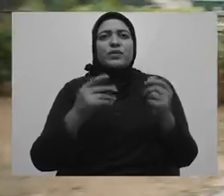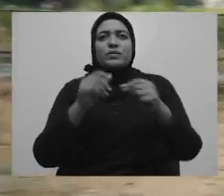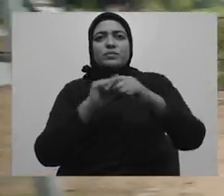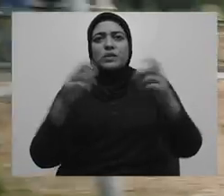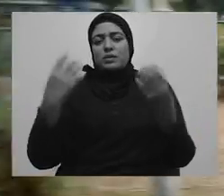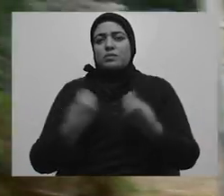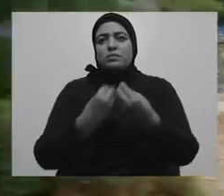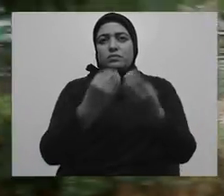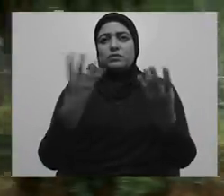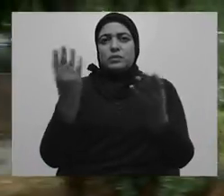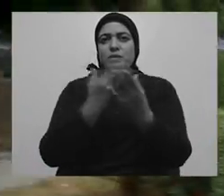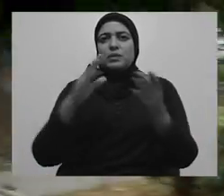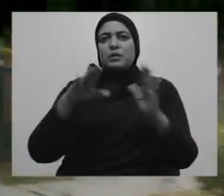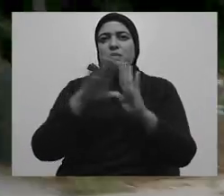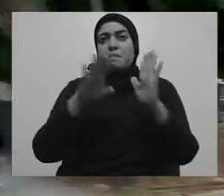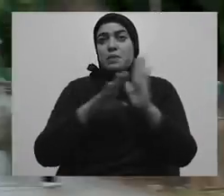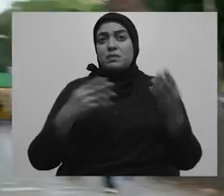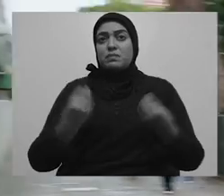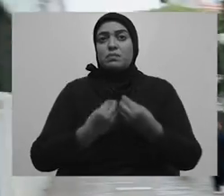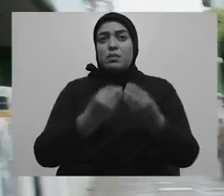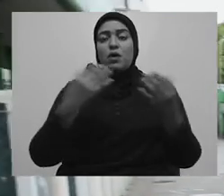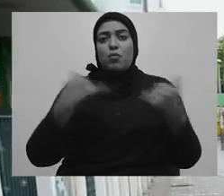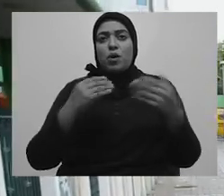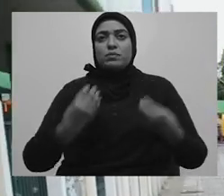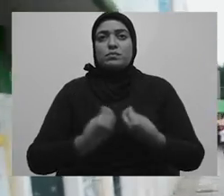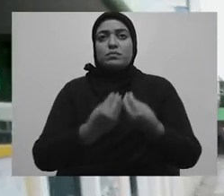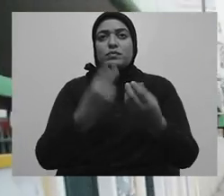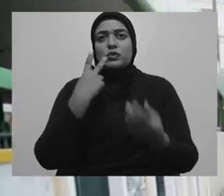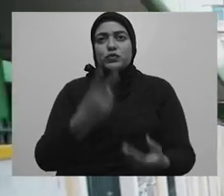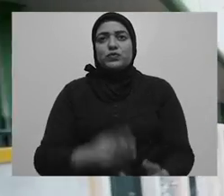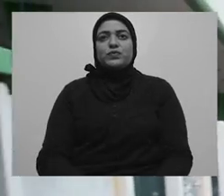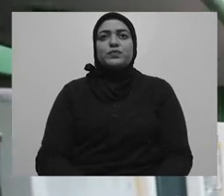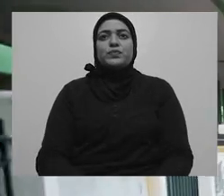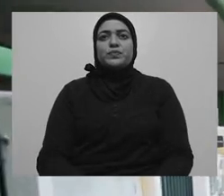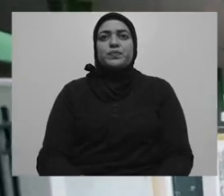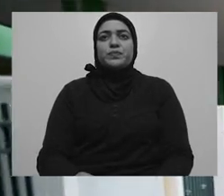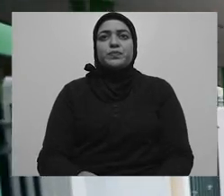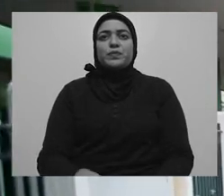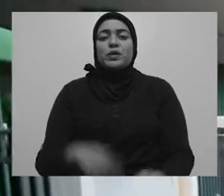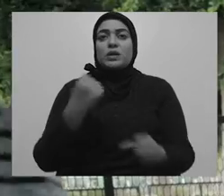handicapées. Et ceci n'est pas toujours possible sans leur collaboration.